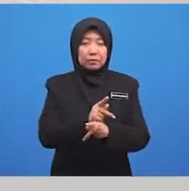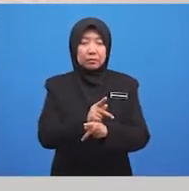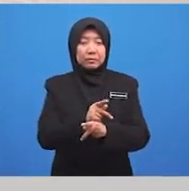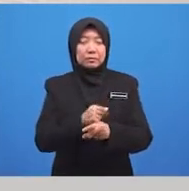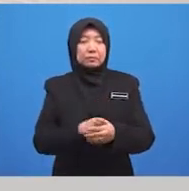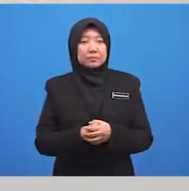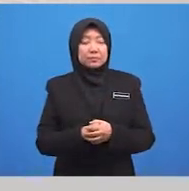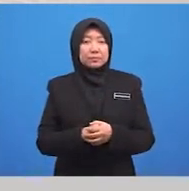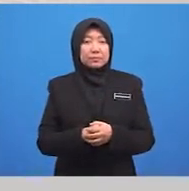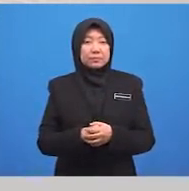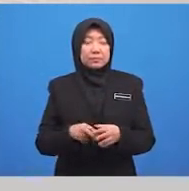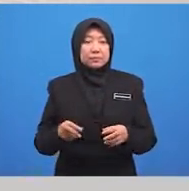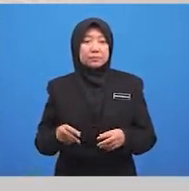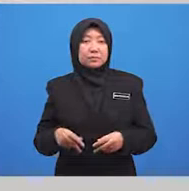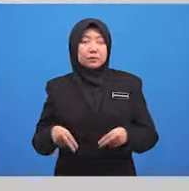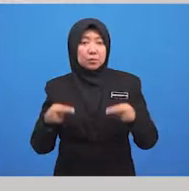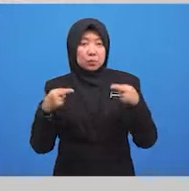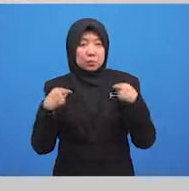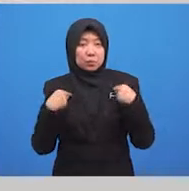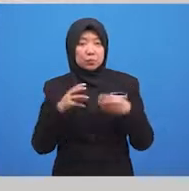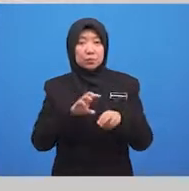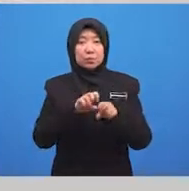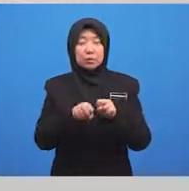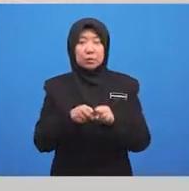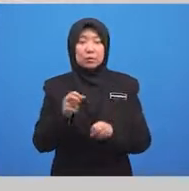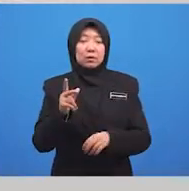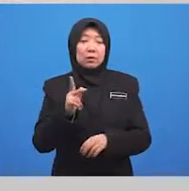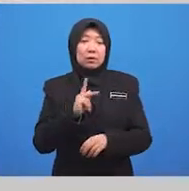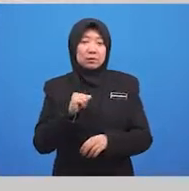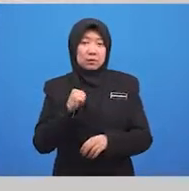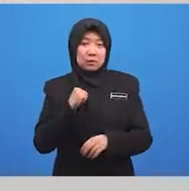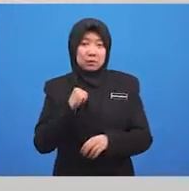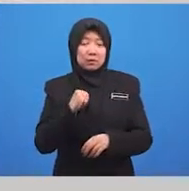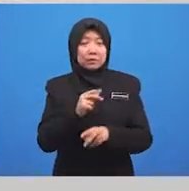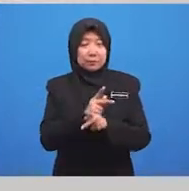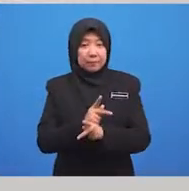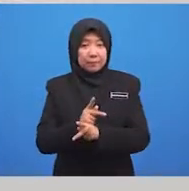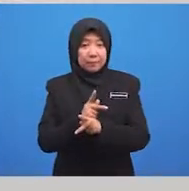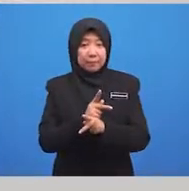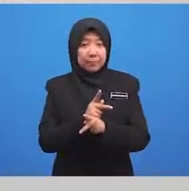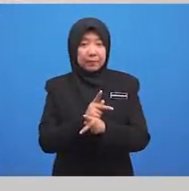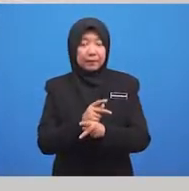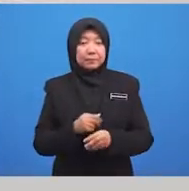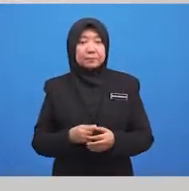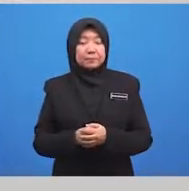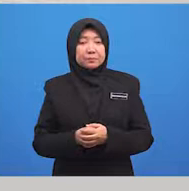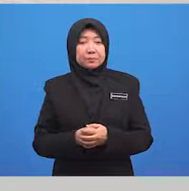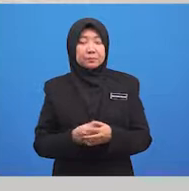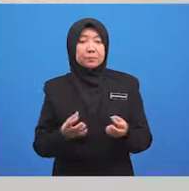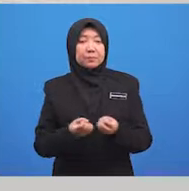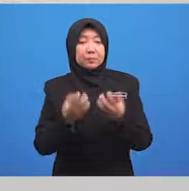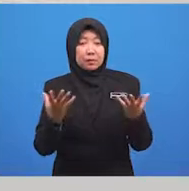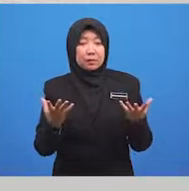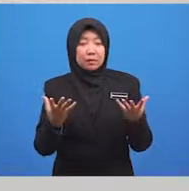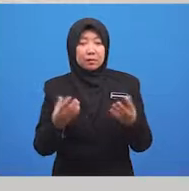liar dan habitatnya supaya khazanah alam ini terpelihara. Pelbagai penyelidikan